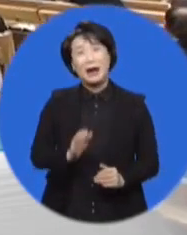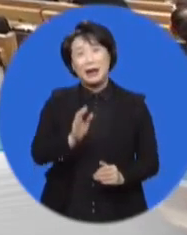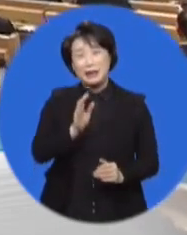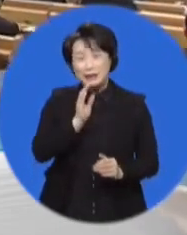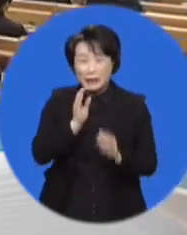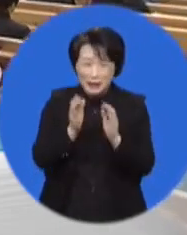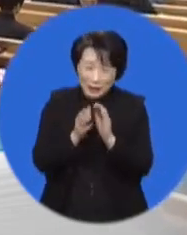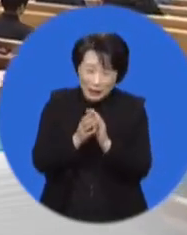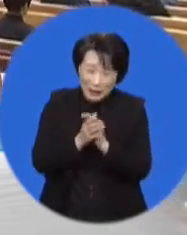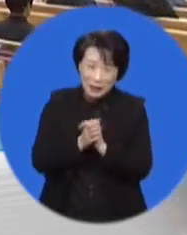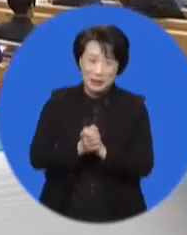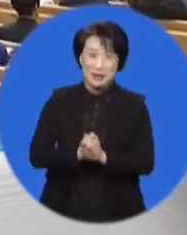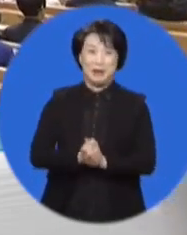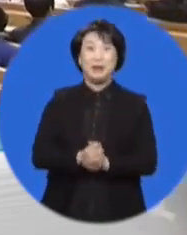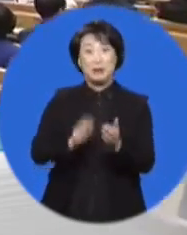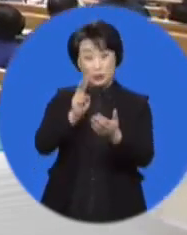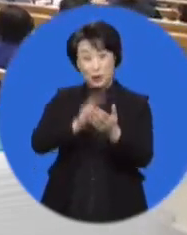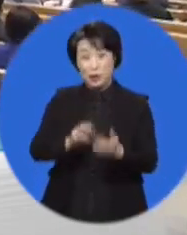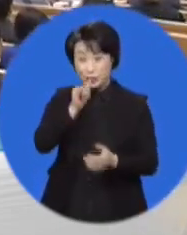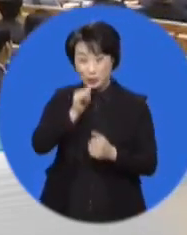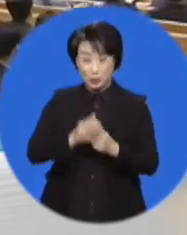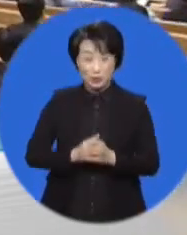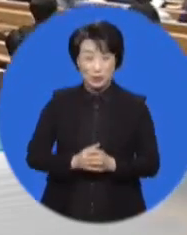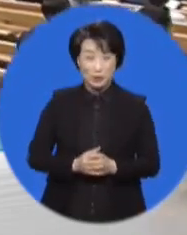말았다. 네.